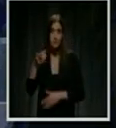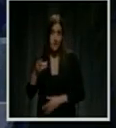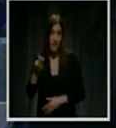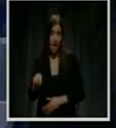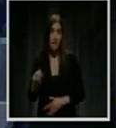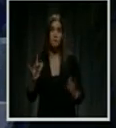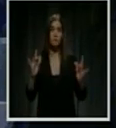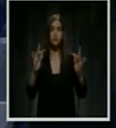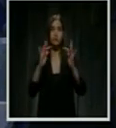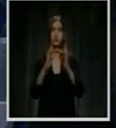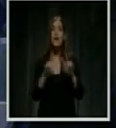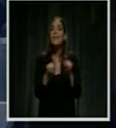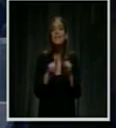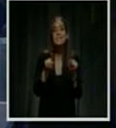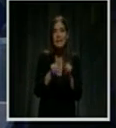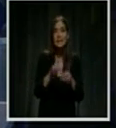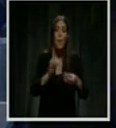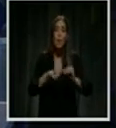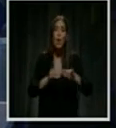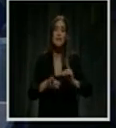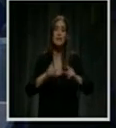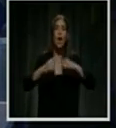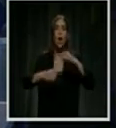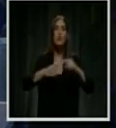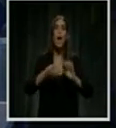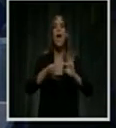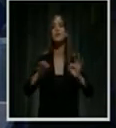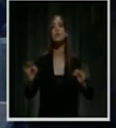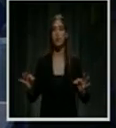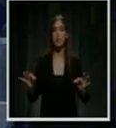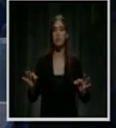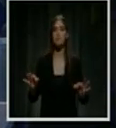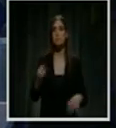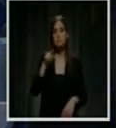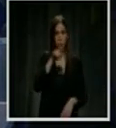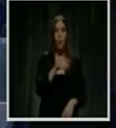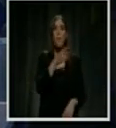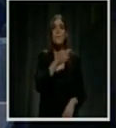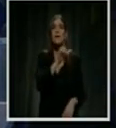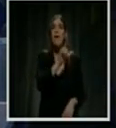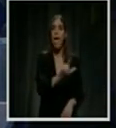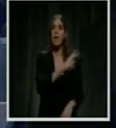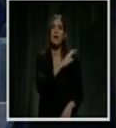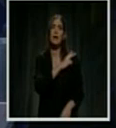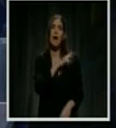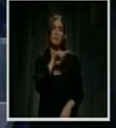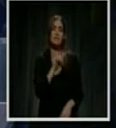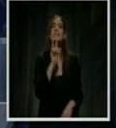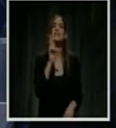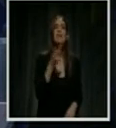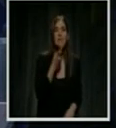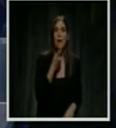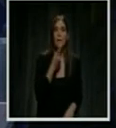fejn jidħlu s-sussidji. Gidba li ilu jipperpetwa għal dawn l-aħħar xhur. Saqsejtu ejdli fejn